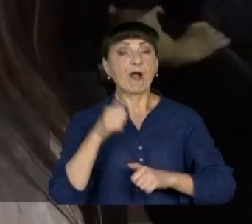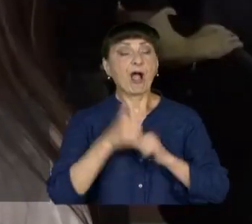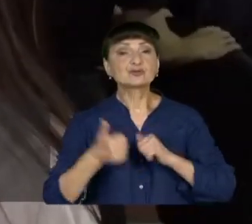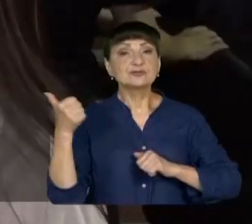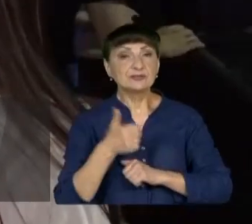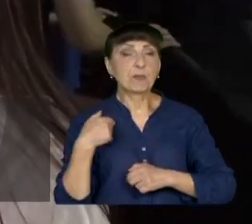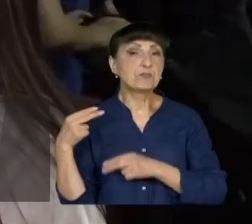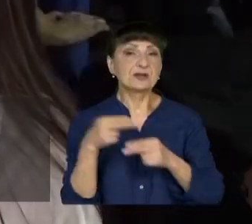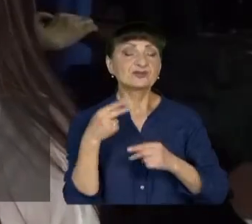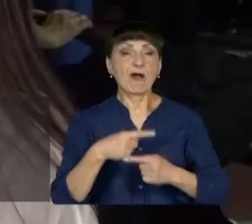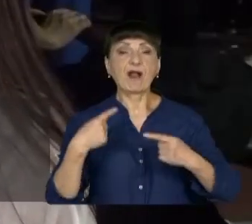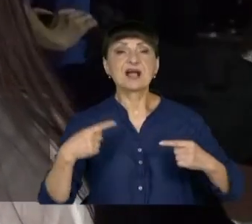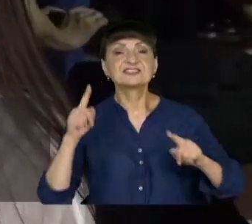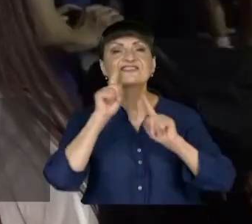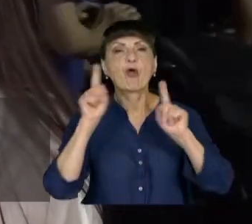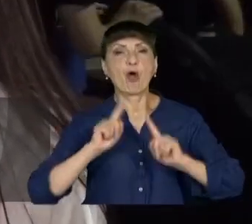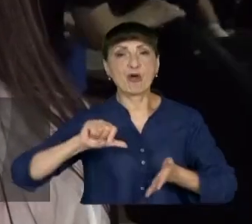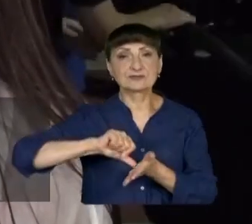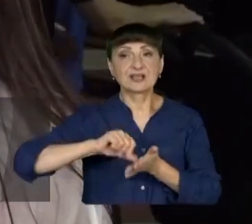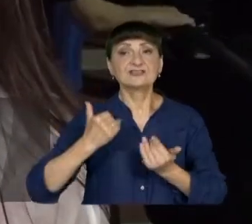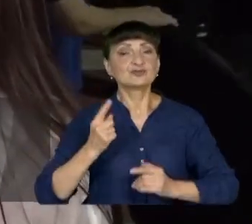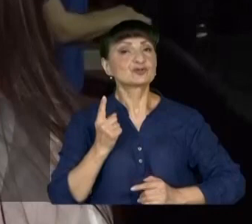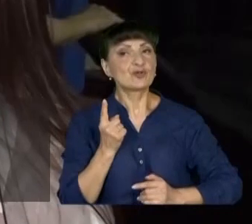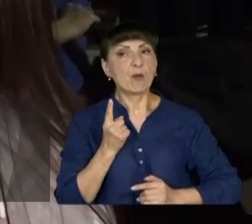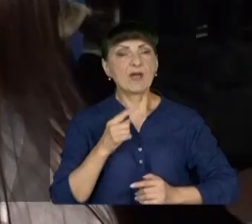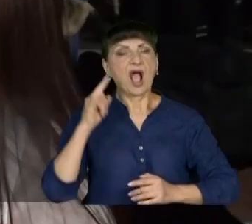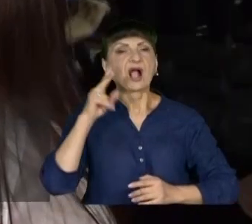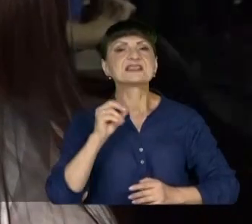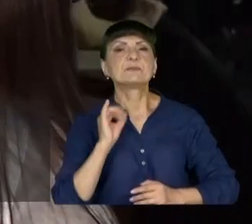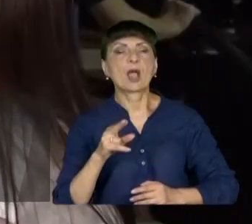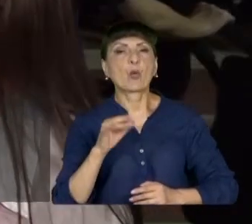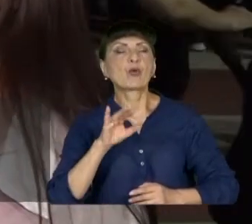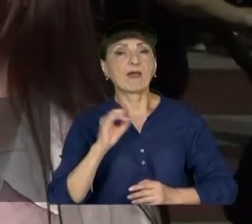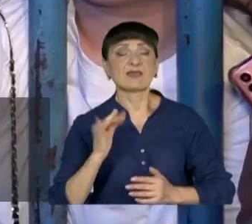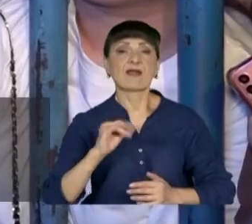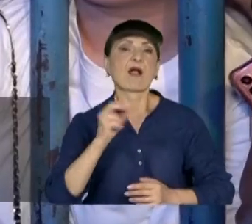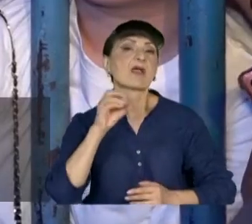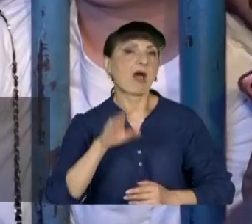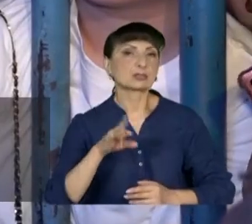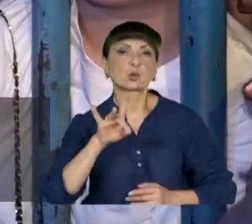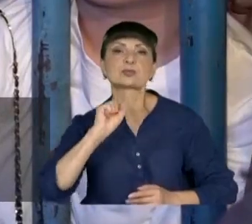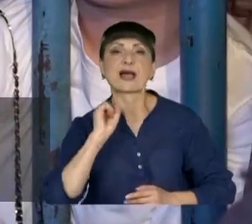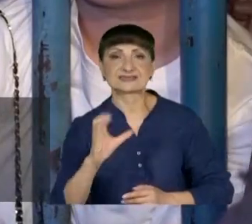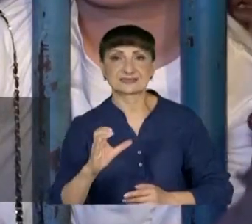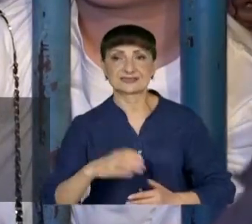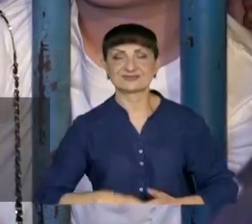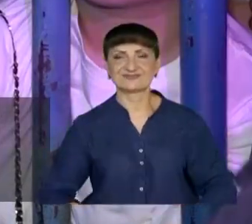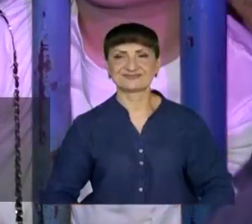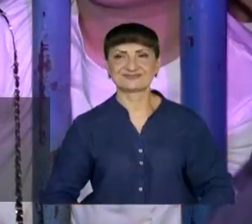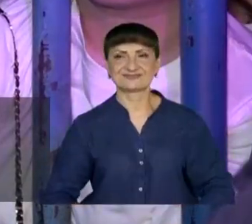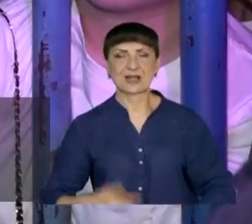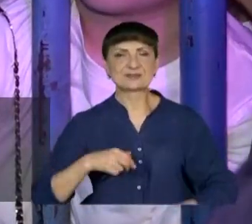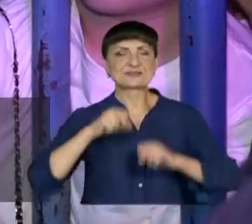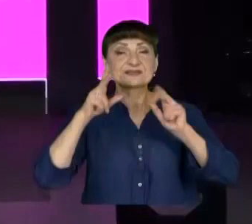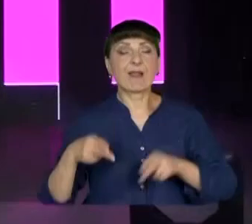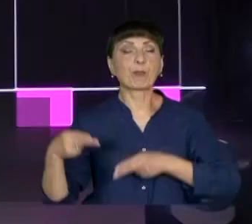неделю приезжают различные звезды. Сегодня ждем выступления Казыбека Кураиша и Кайрата Нуртаса. Мы